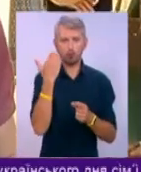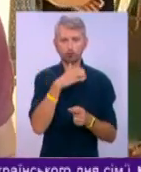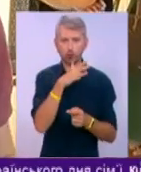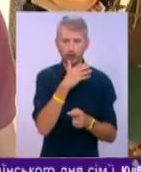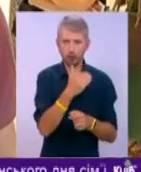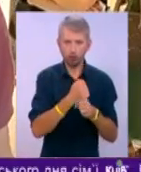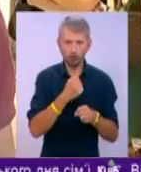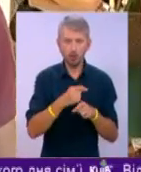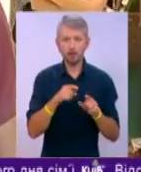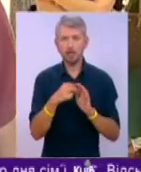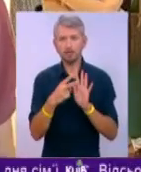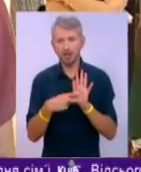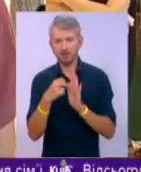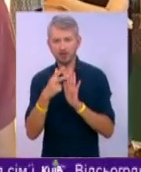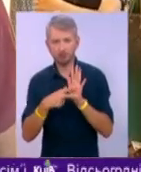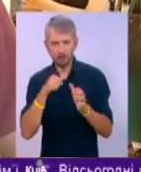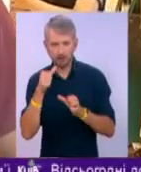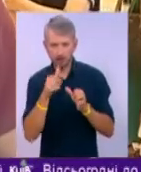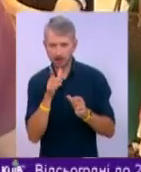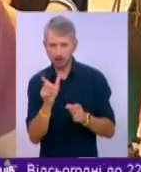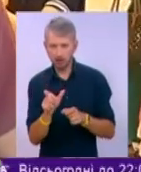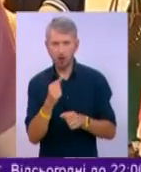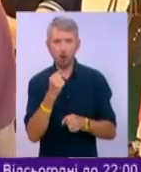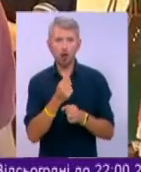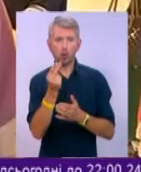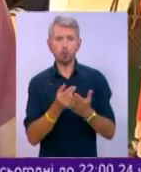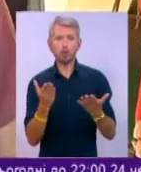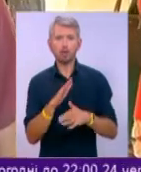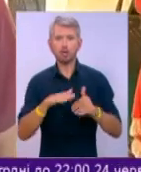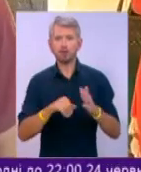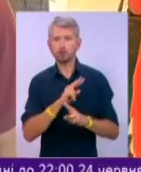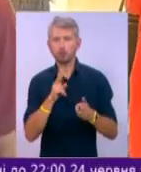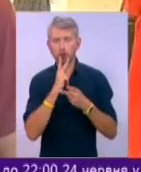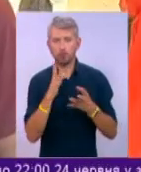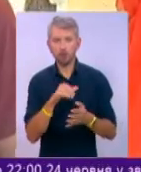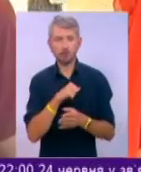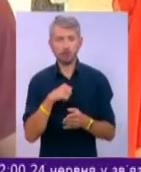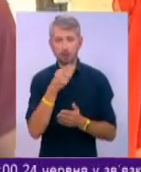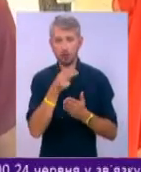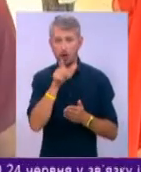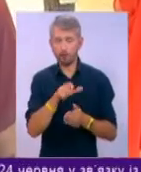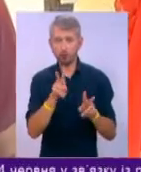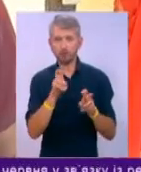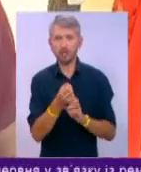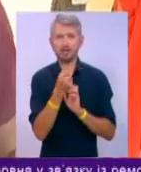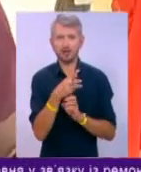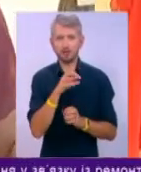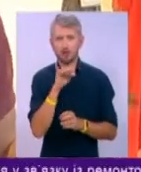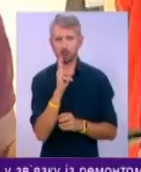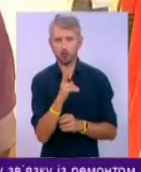і за 17-18 рік. Роботи, які практично ще ніхто не бачив. І сам автор називається вже 13-й Марчук. Він